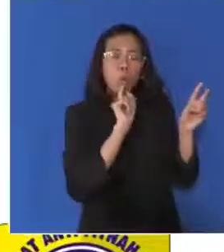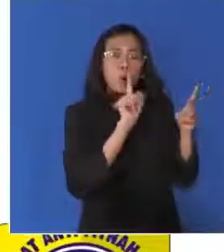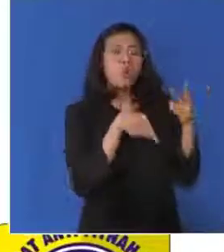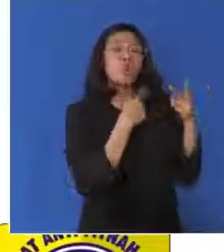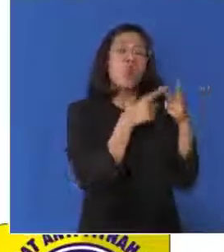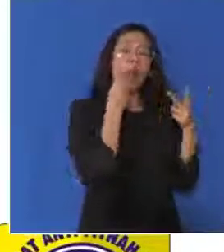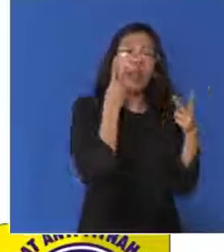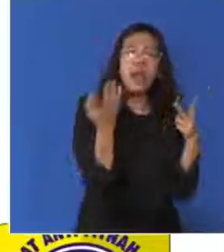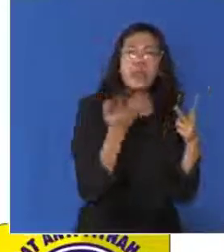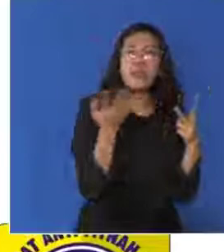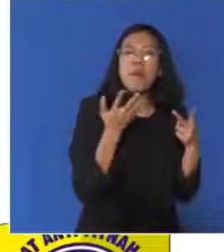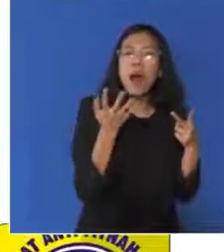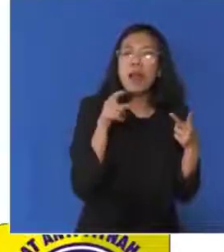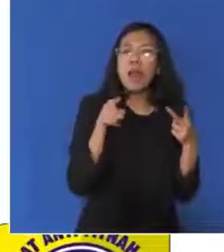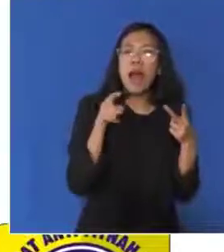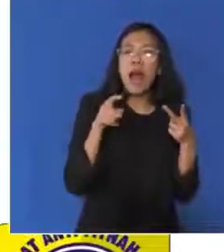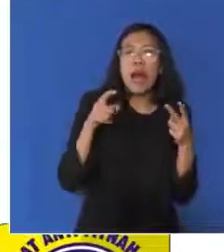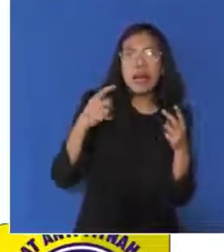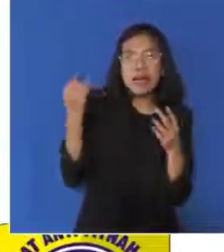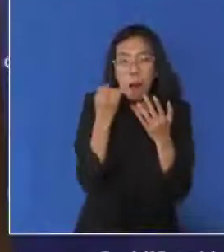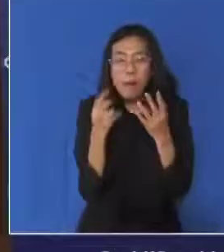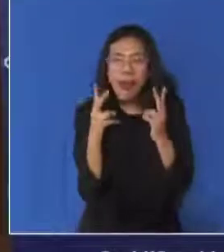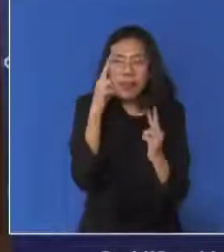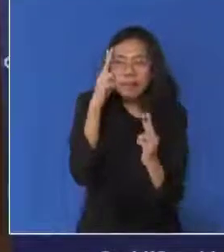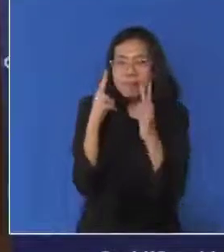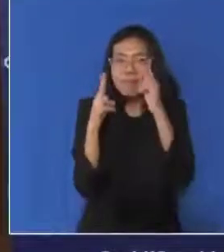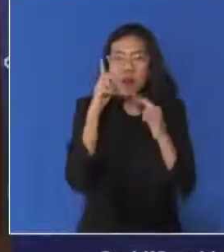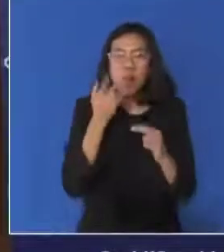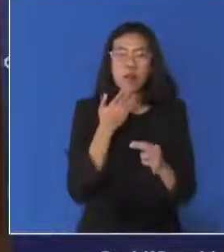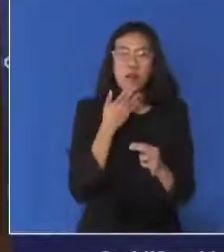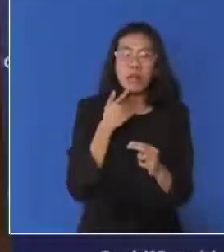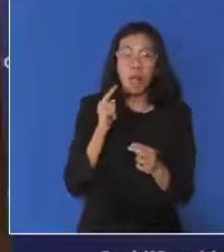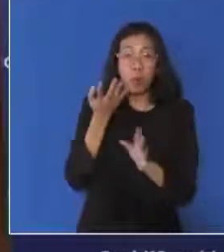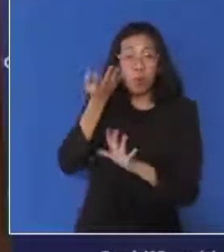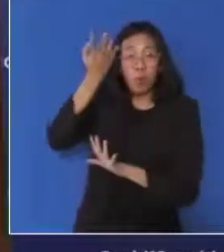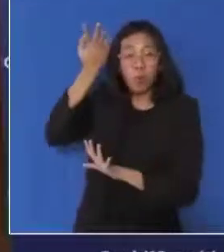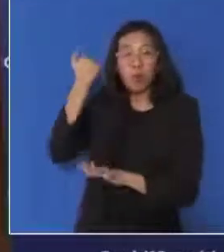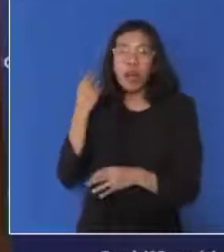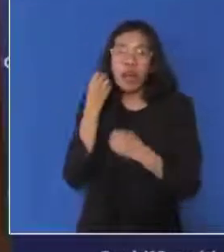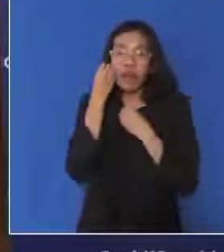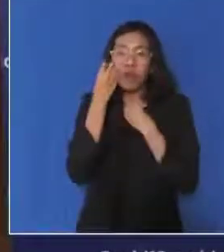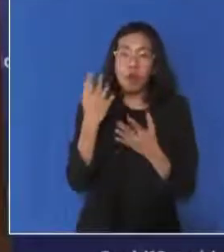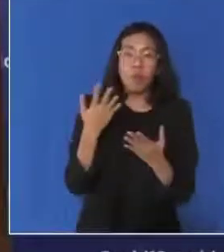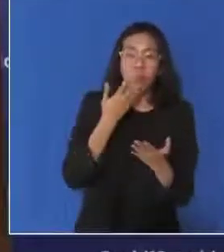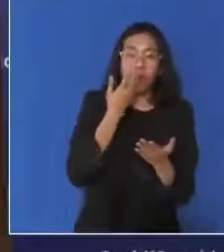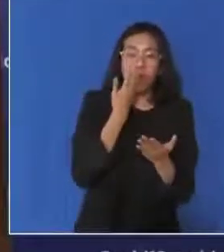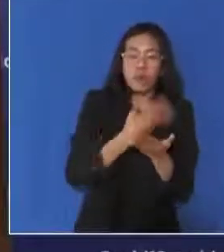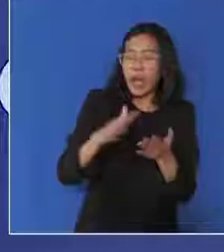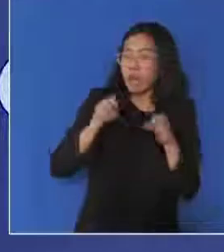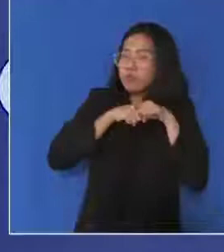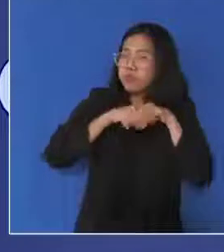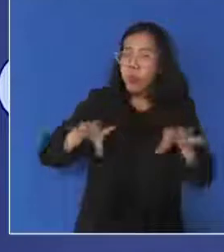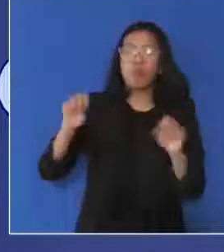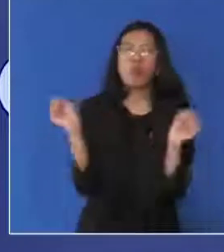Perhatikan cara mereka mengedit gambar kadang-kadang kita terlalu terburu-buru saja pernah tuh seri suatu karena troll terburu-buru untuk diingat karena